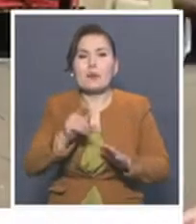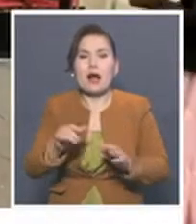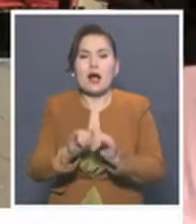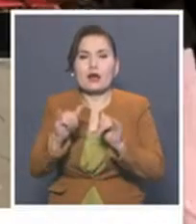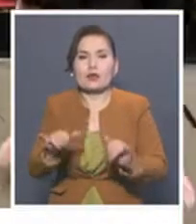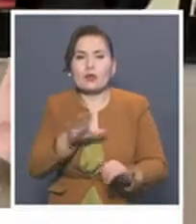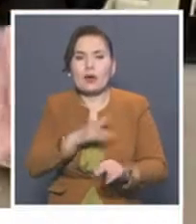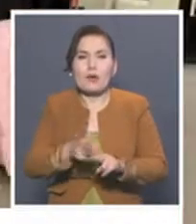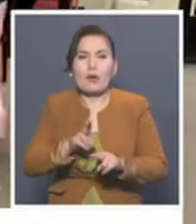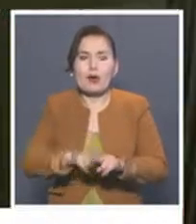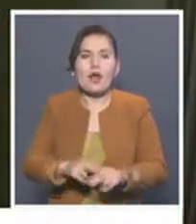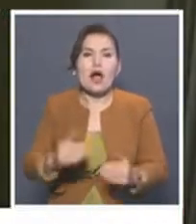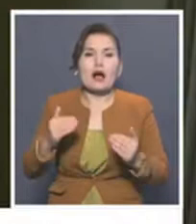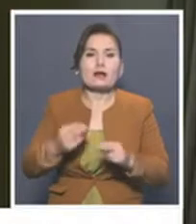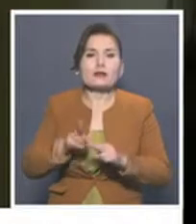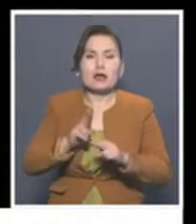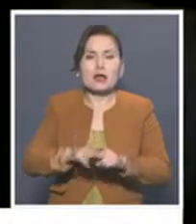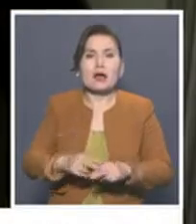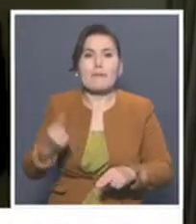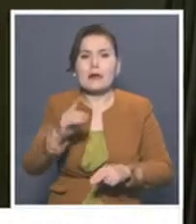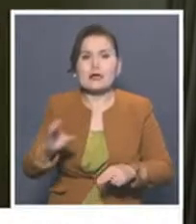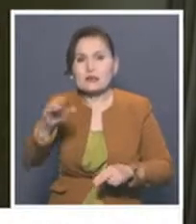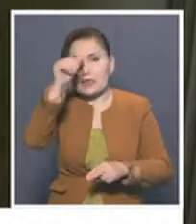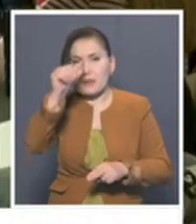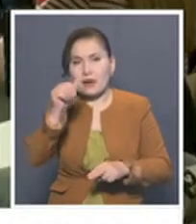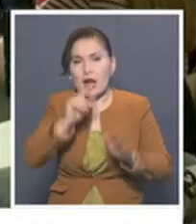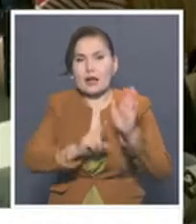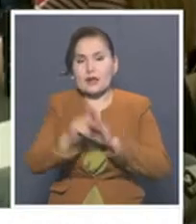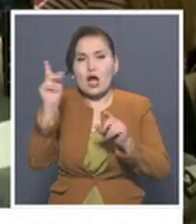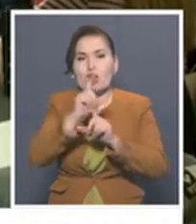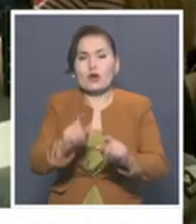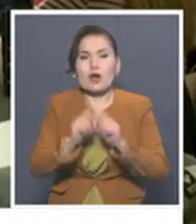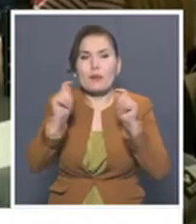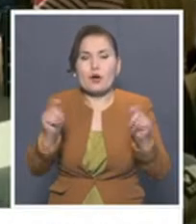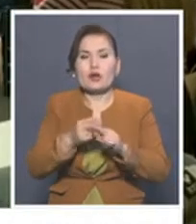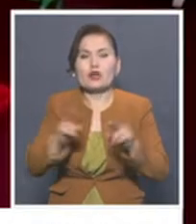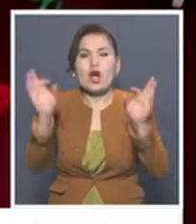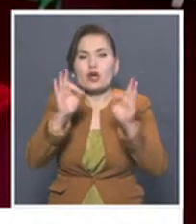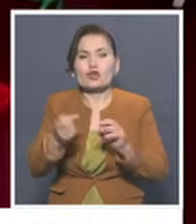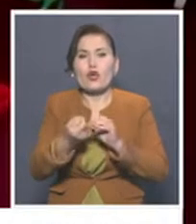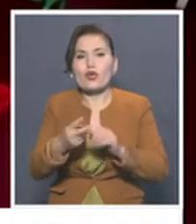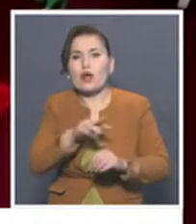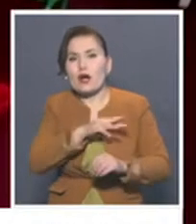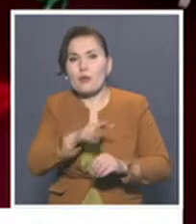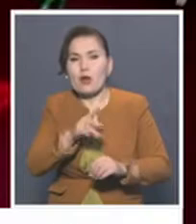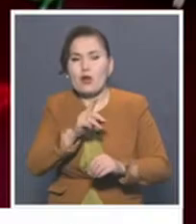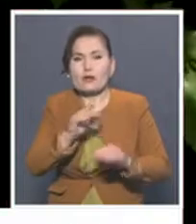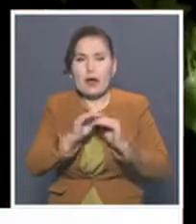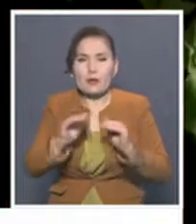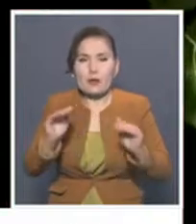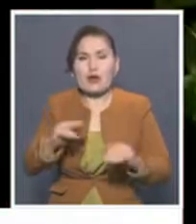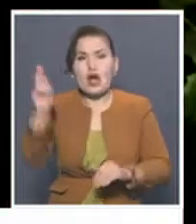билігі қауіптің күшейгеніне қарамастан оқу жылын 42-ке бастауға ниетті. Осылайша күзде 12 миллион оқушы мектеп табалдырығын аттайды.